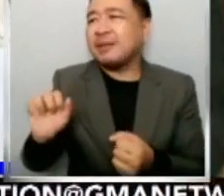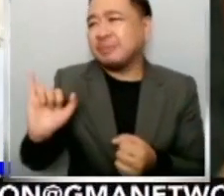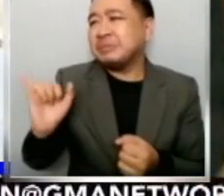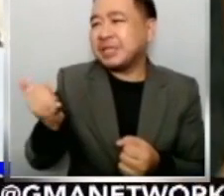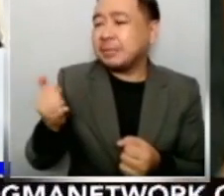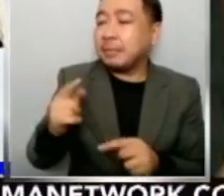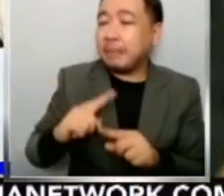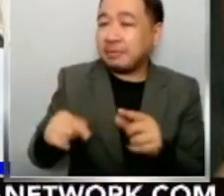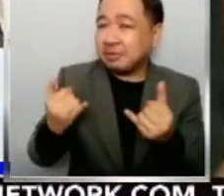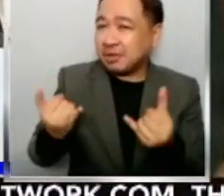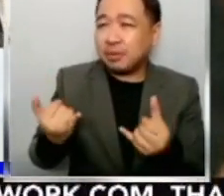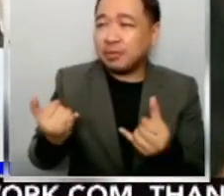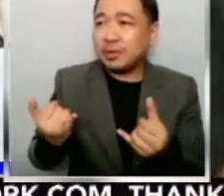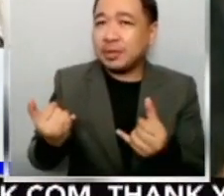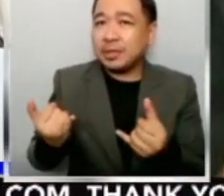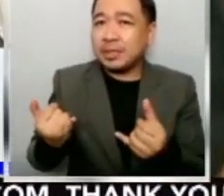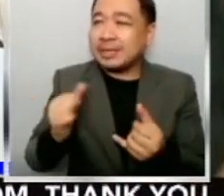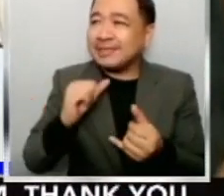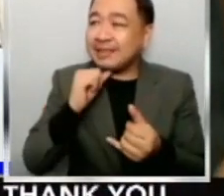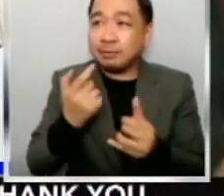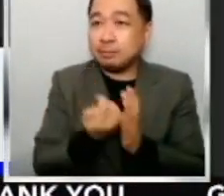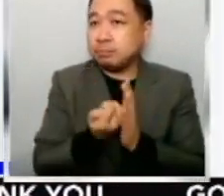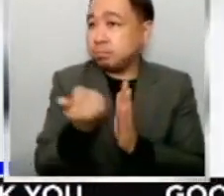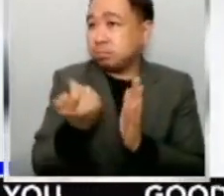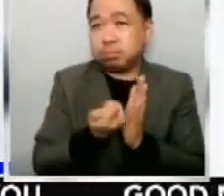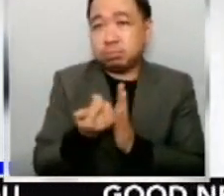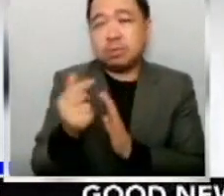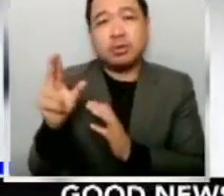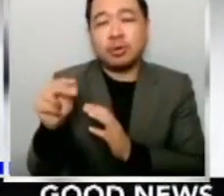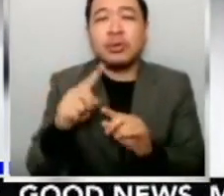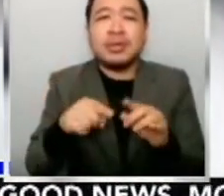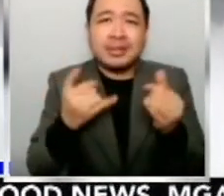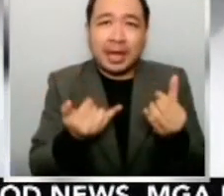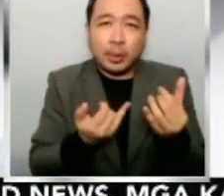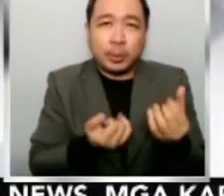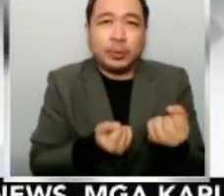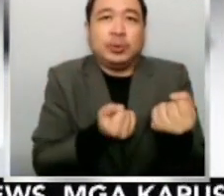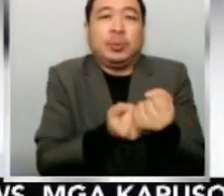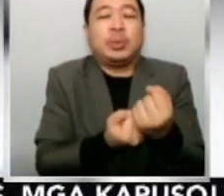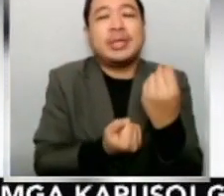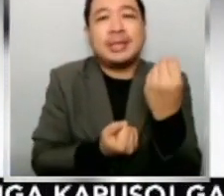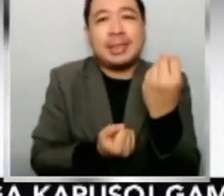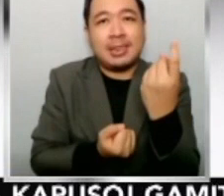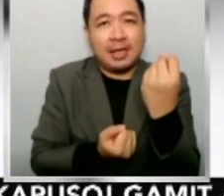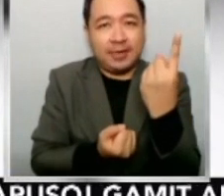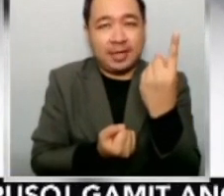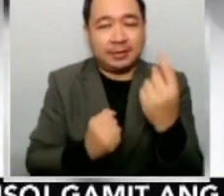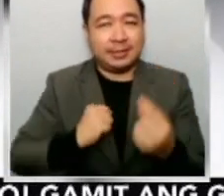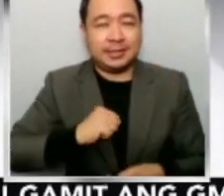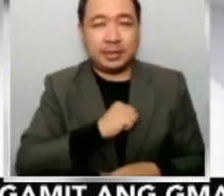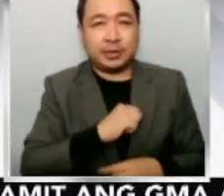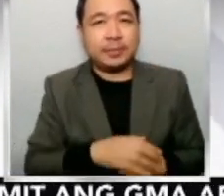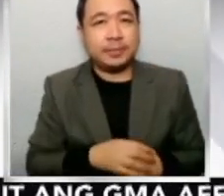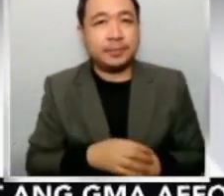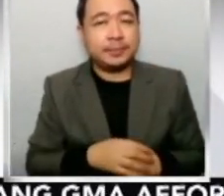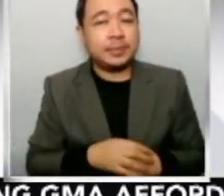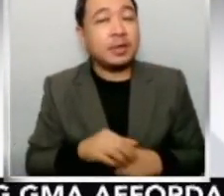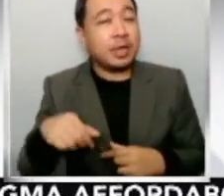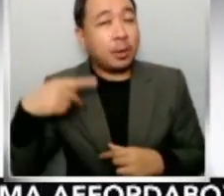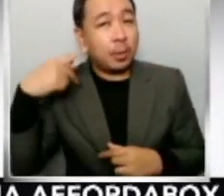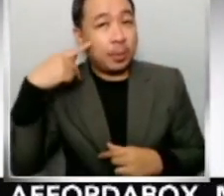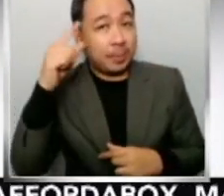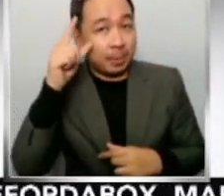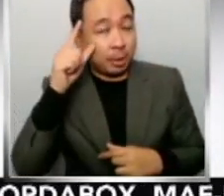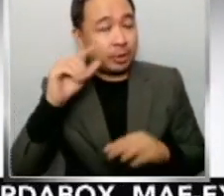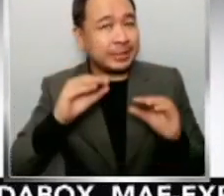Hindi out of the slate. We're endorsing 11. Sa isang tweet naman, nilinaw ni Lacson na hindi ito nangangahulugang tinanggal na